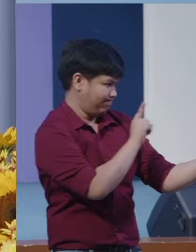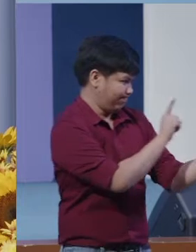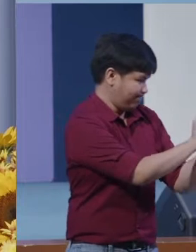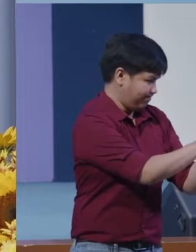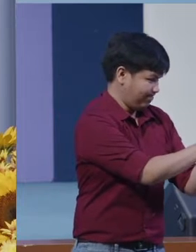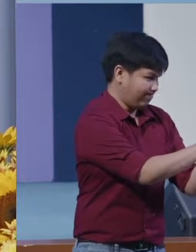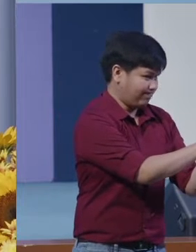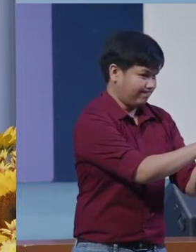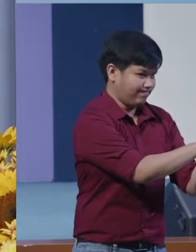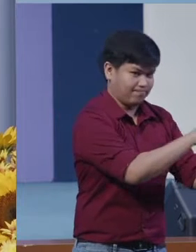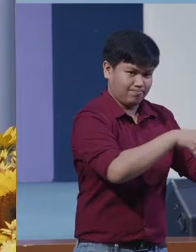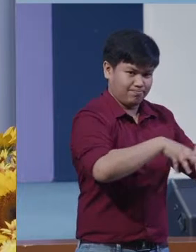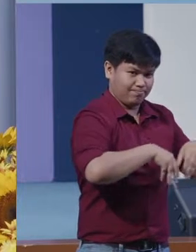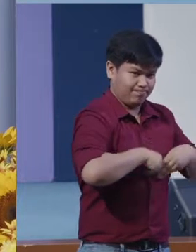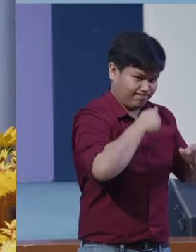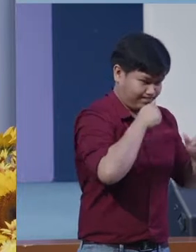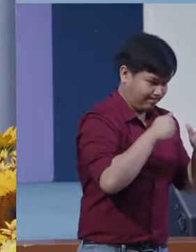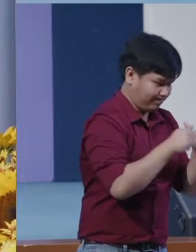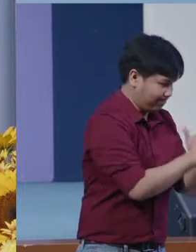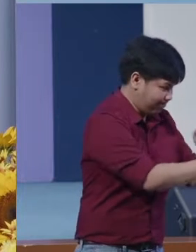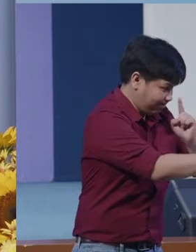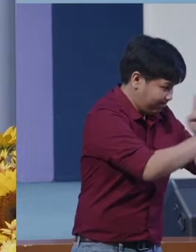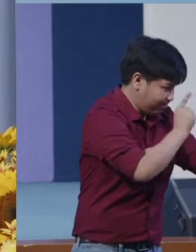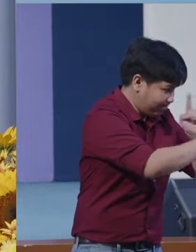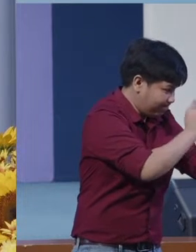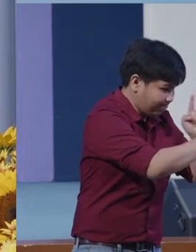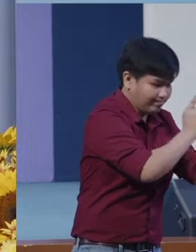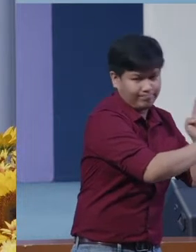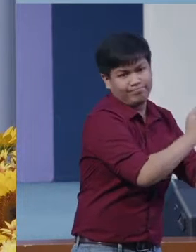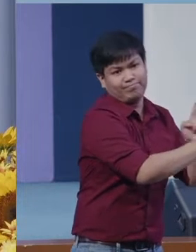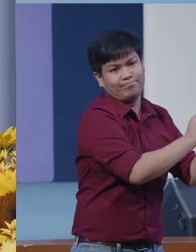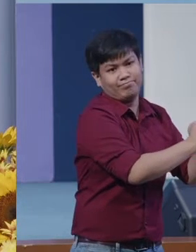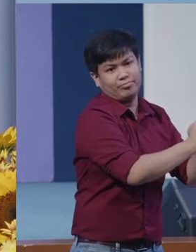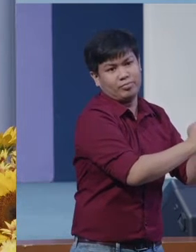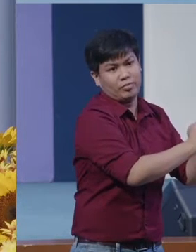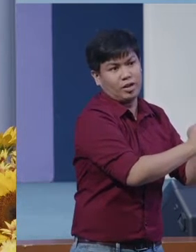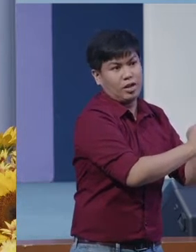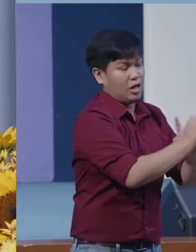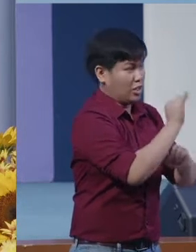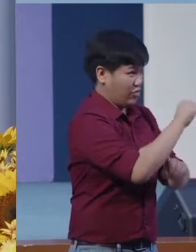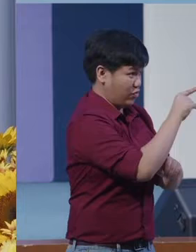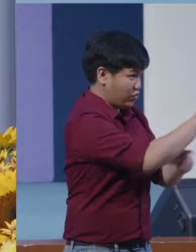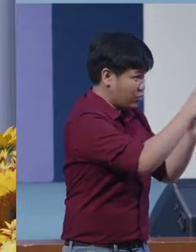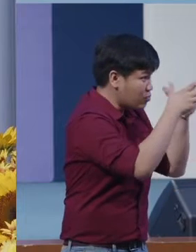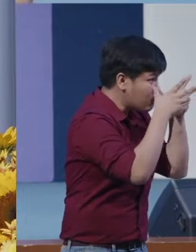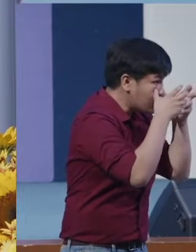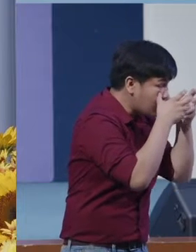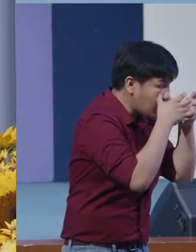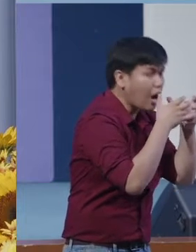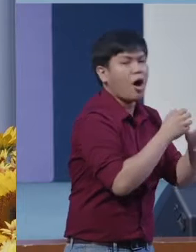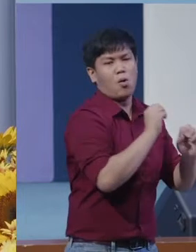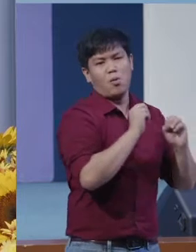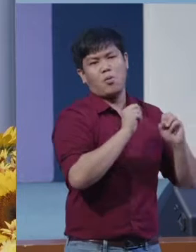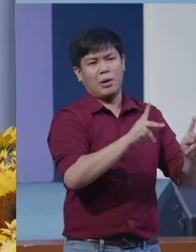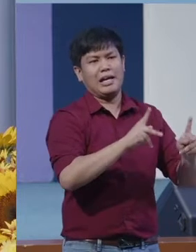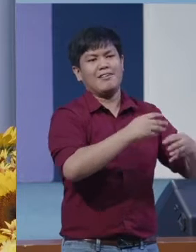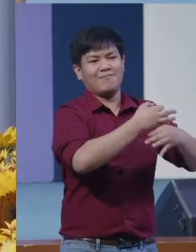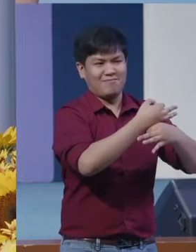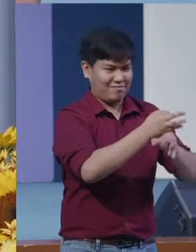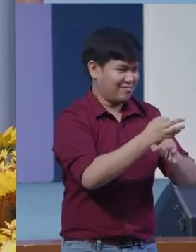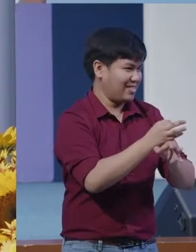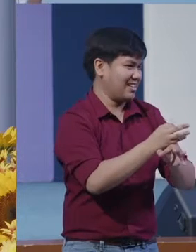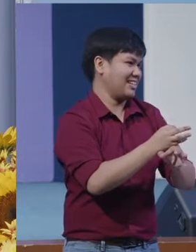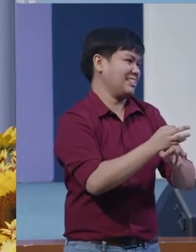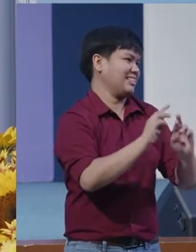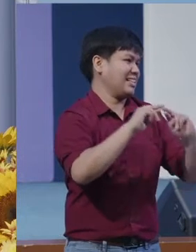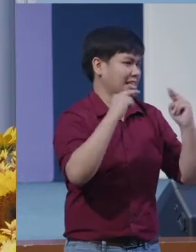Privately. If he listens to you, you have gained your brother. Para mo magawa ito, kung